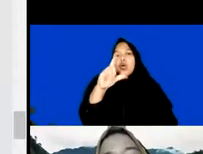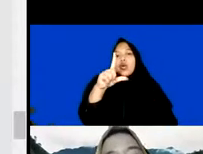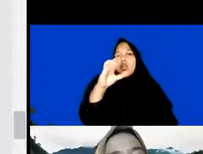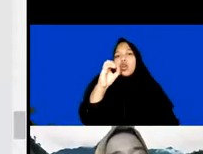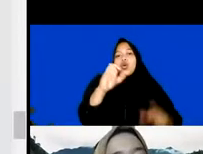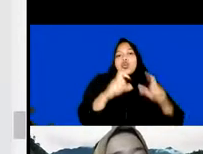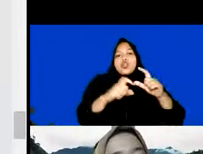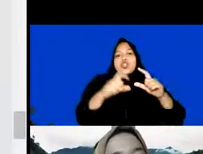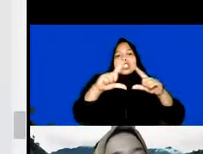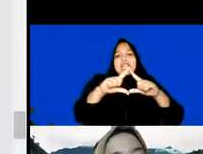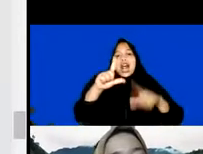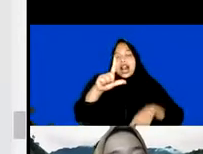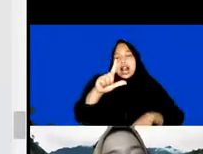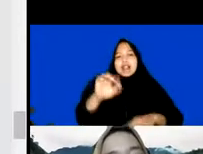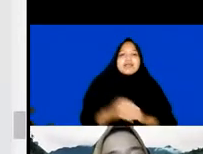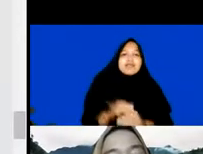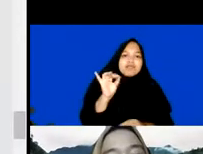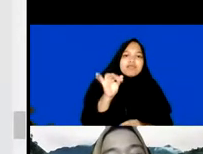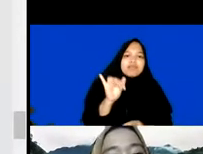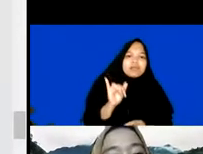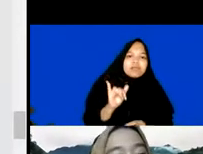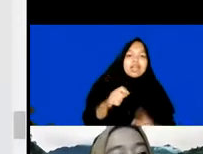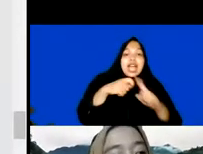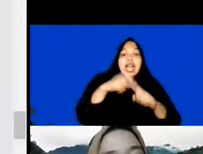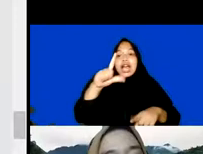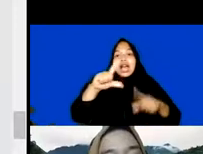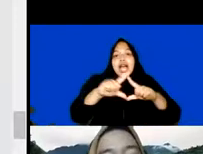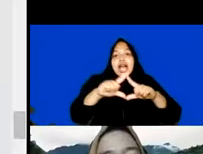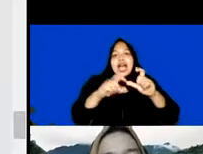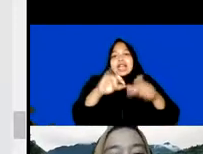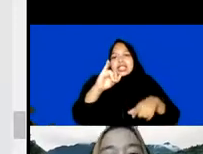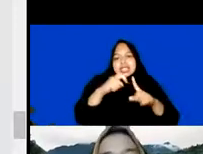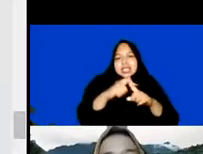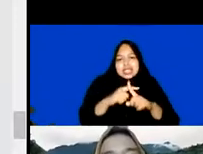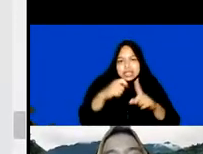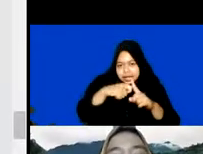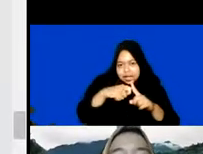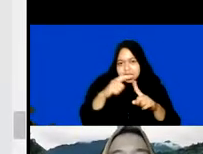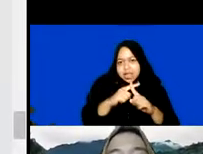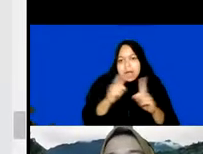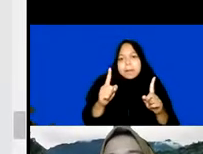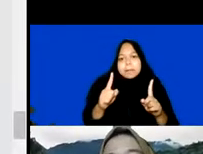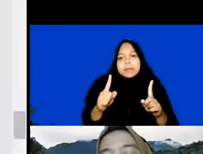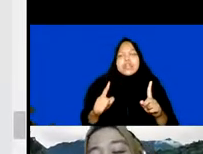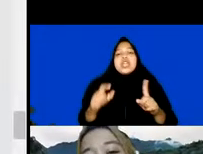lebih klasik tapi lebih tapi dipopkan gitu loh, tetap ada nuansa popnya yang kekinian gitu ya. Tapi ya